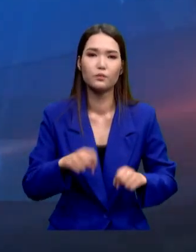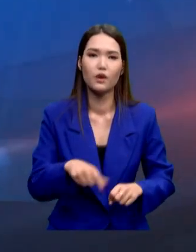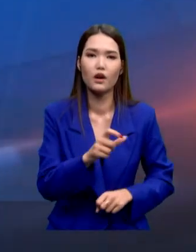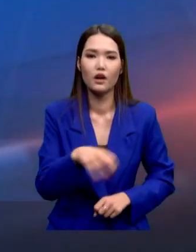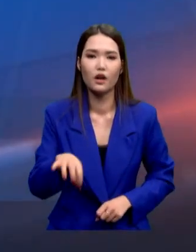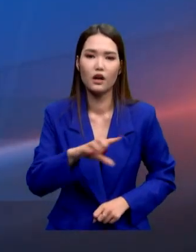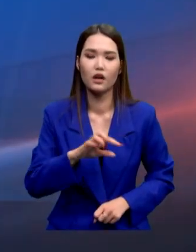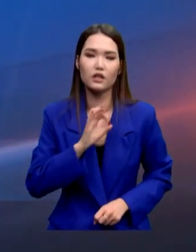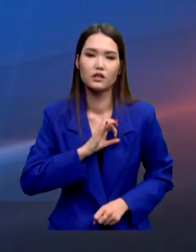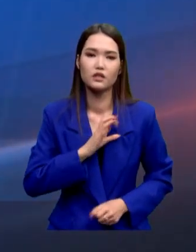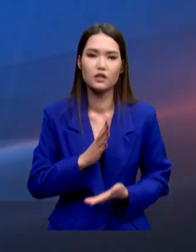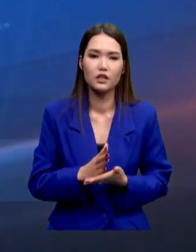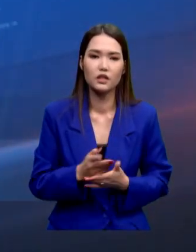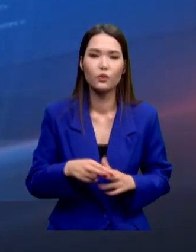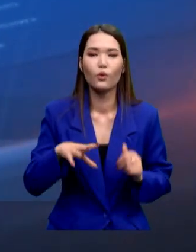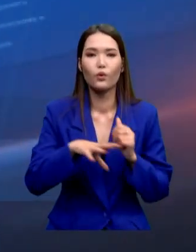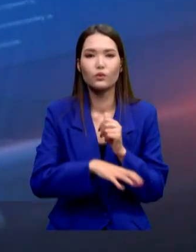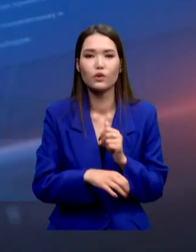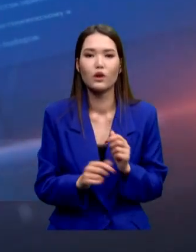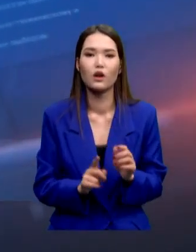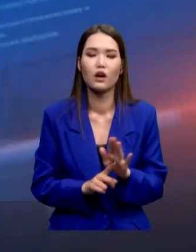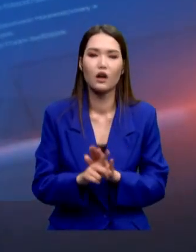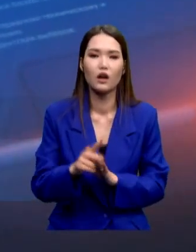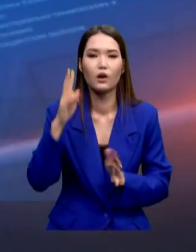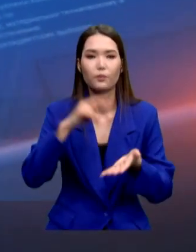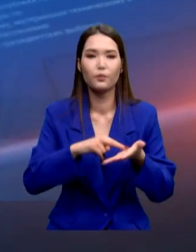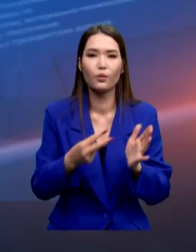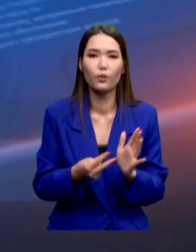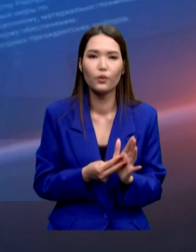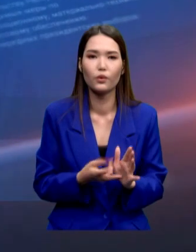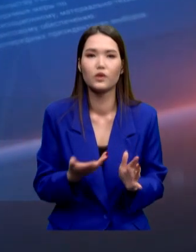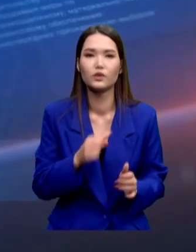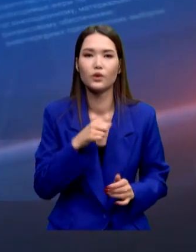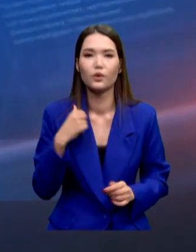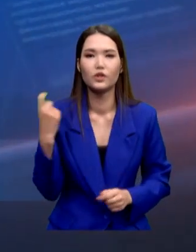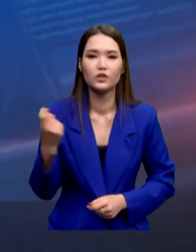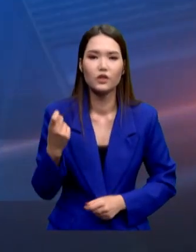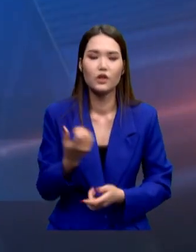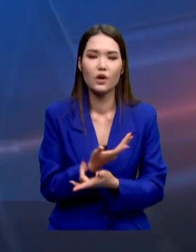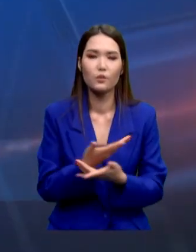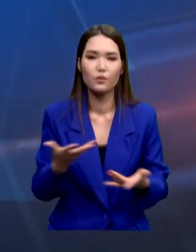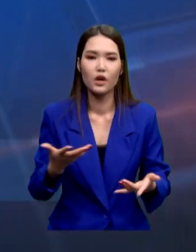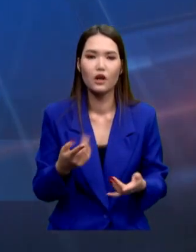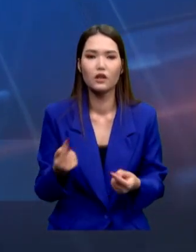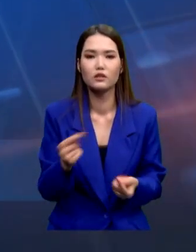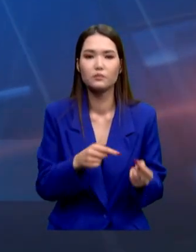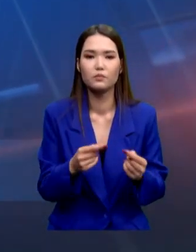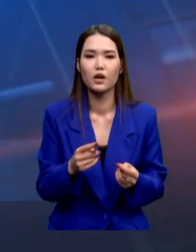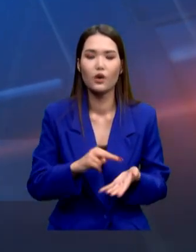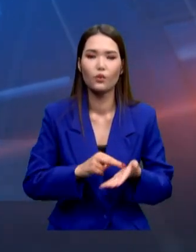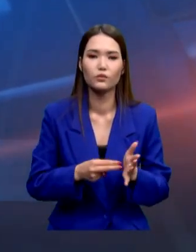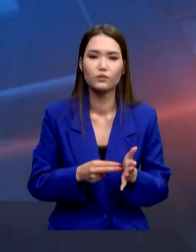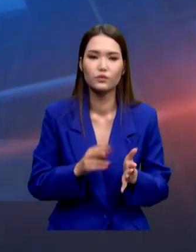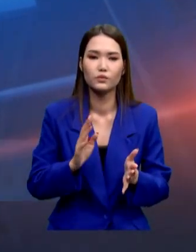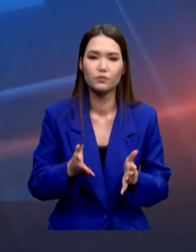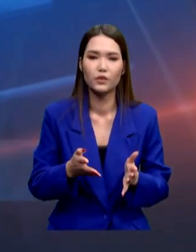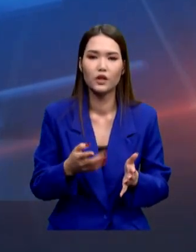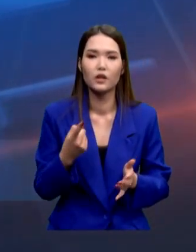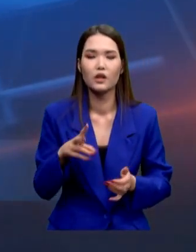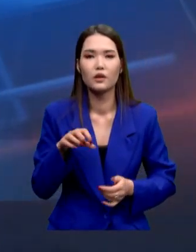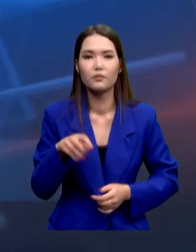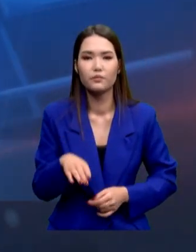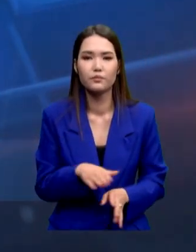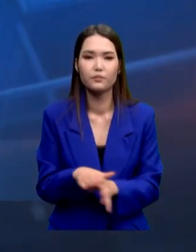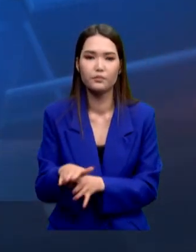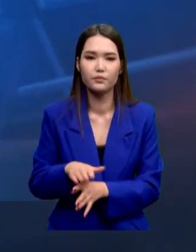бармайды жаңарған деп. Ол сол адамдардың ішіндегі жаңа өзің айтпақшы, мүмкін орынбасары шығар, мүмкін сол жерде бұрын жұмыс істеген адам шығар, бәрі сол бұрынғы ескі Қазақстан